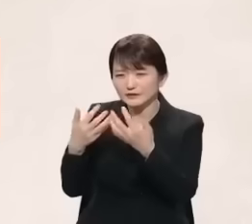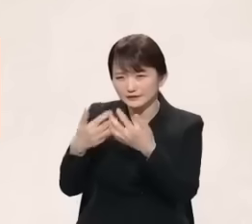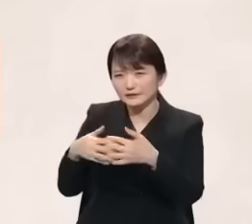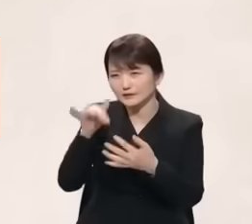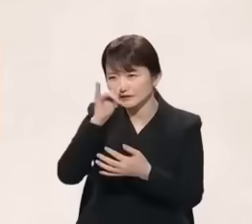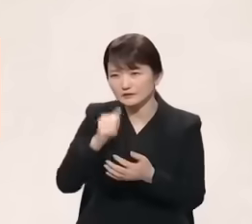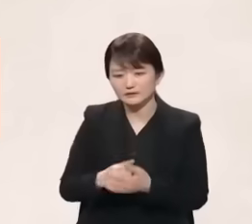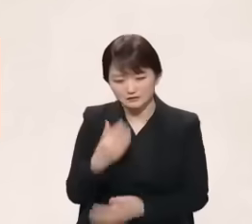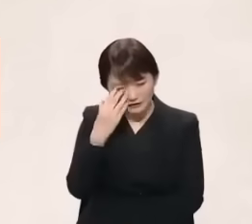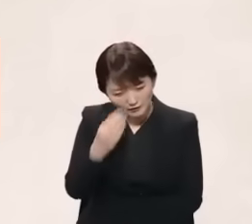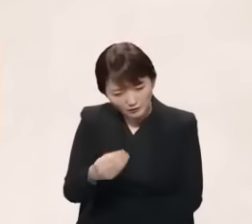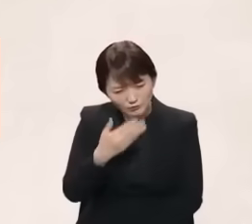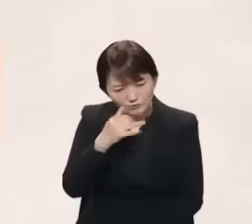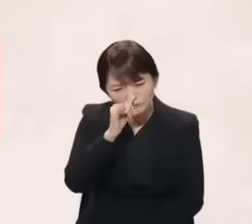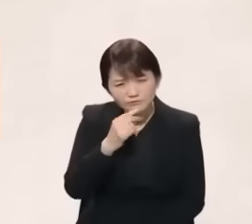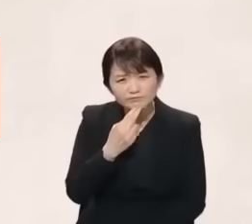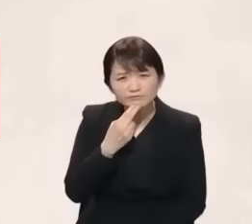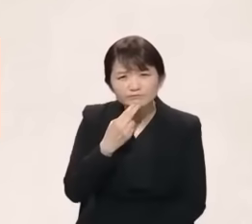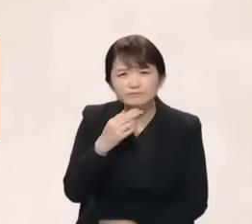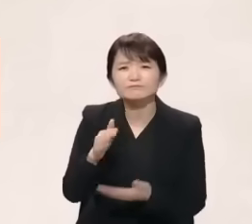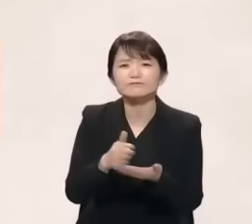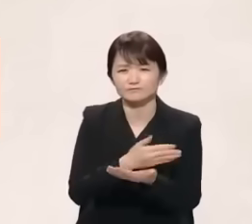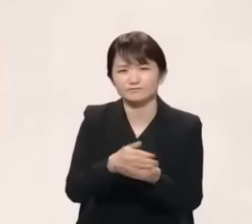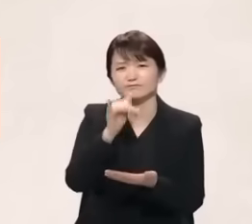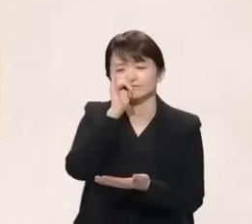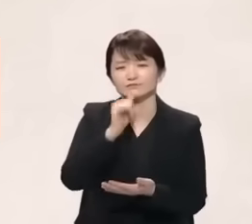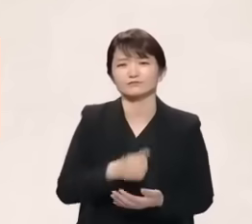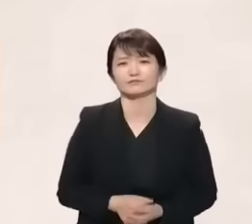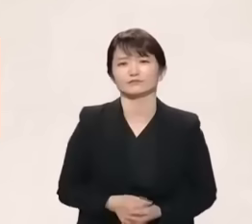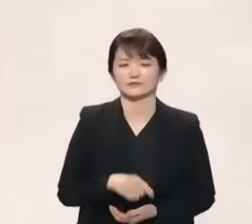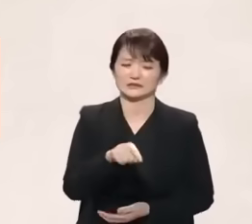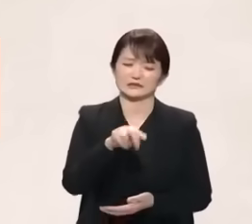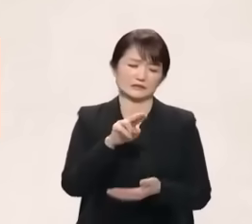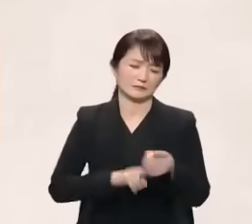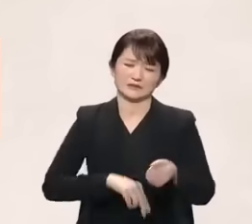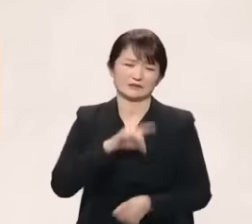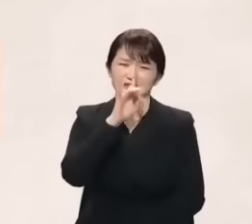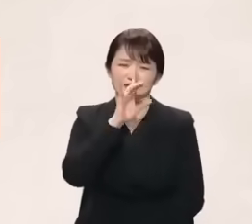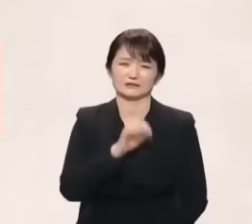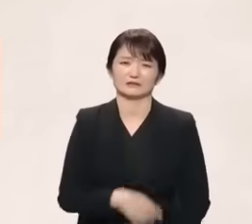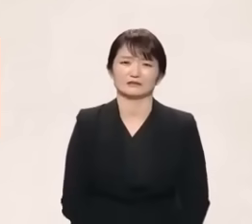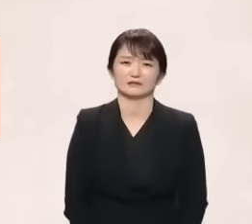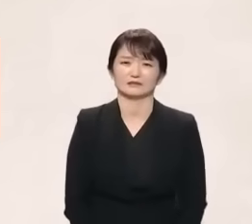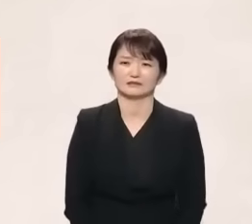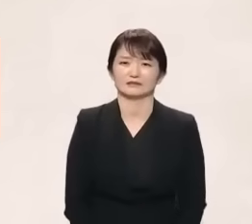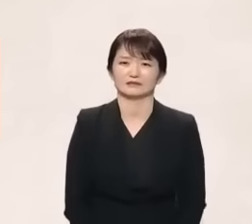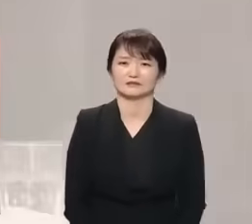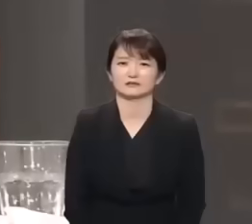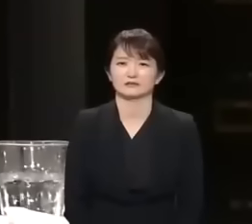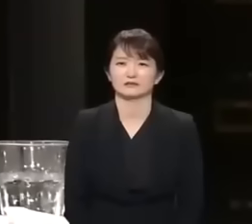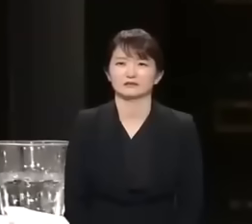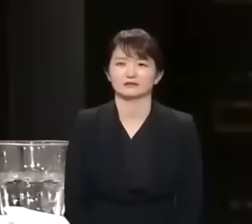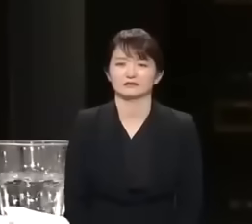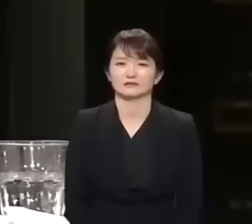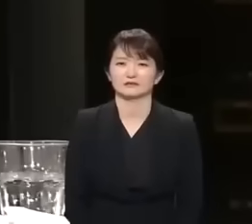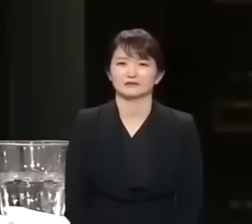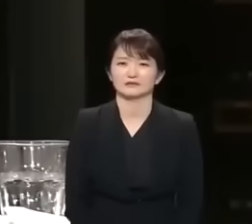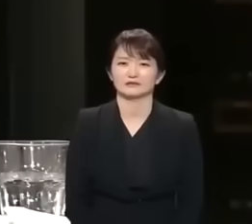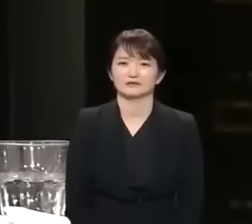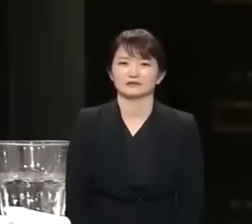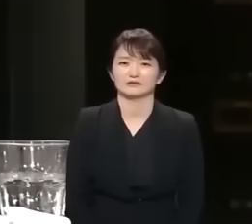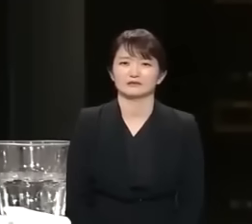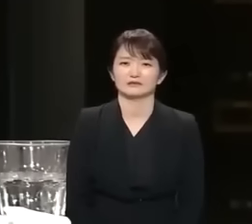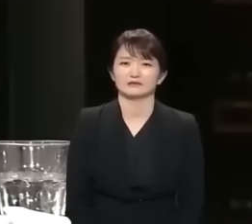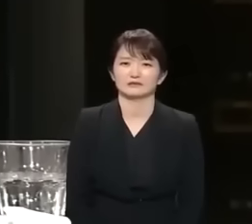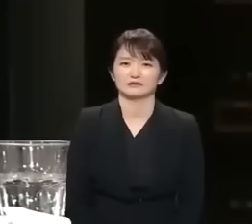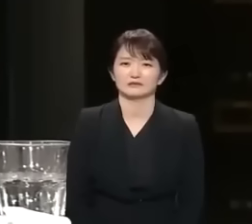딱 봐도 이게 먹을 수 있는 건지 없는 건지 정도로 구분 되잖아요 그런 건 팔아서 안 되겠죠 자 교수님이 짧게 좀 정리 좀 해 주시죠네